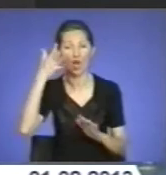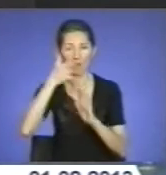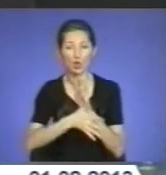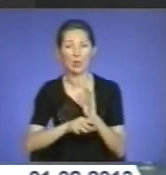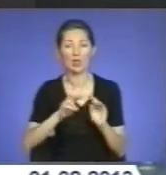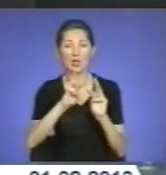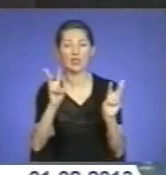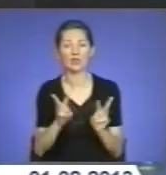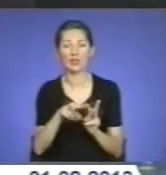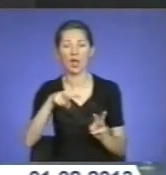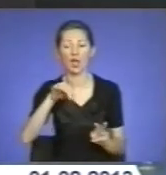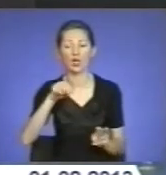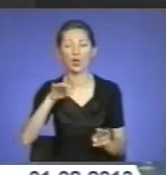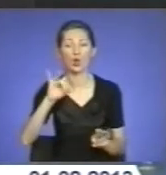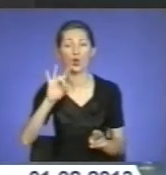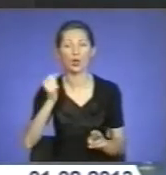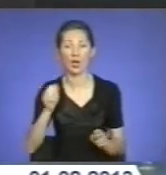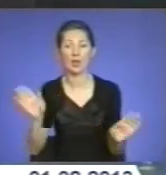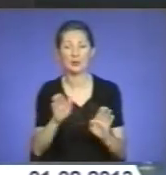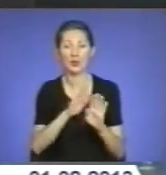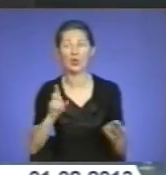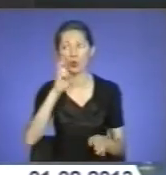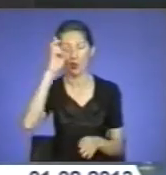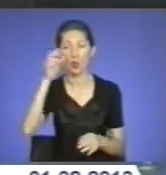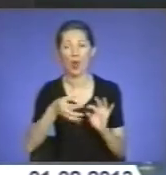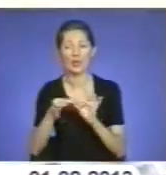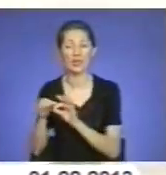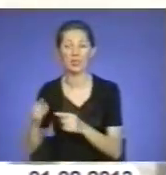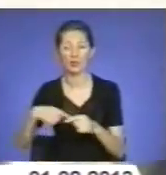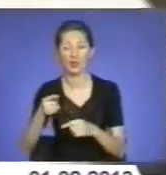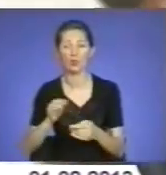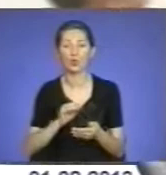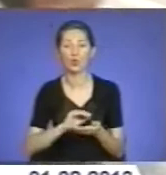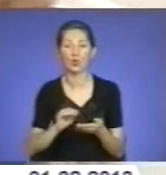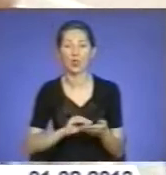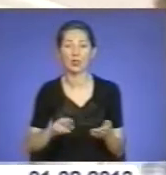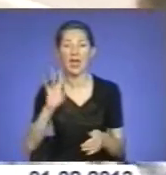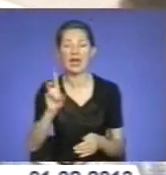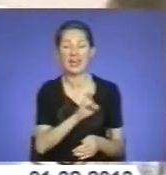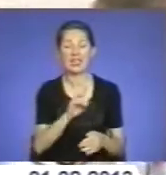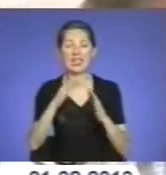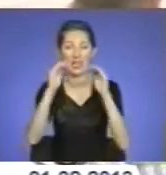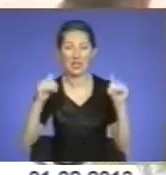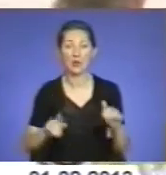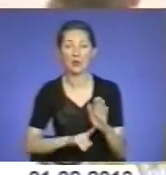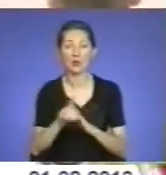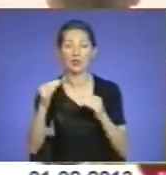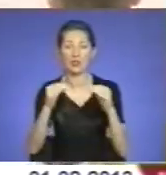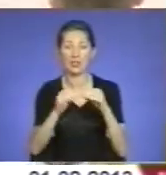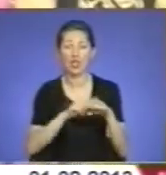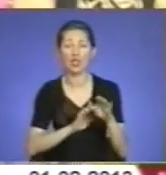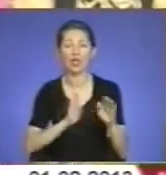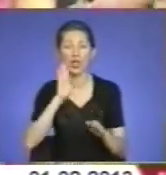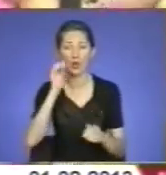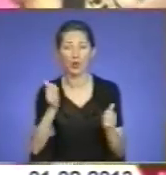літургію, співатимуть про Бога. Детальніше у наступному сюжеті. Релігійний табір розпочався о 10-й ранку.